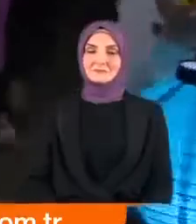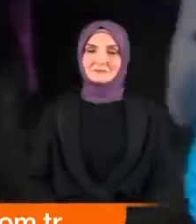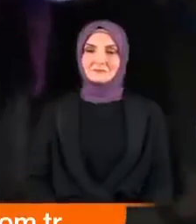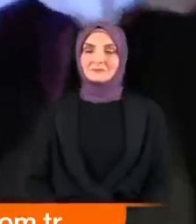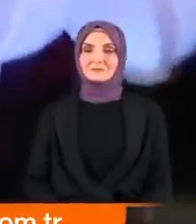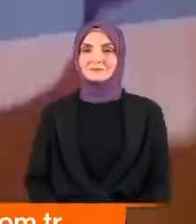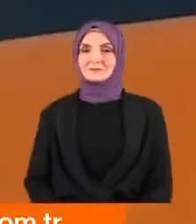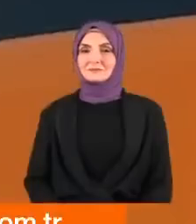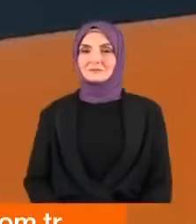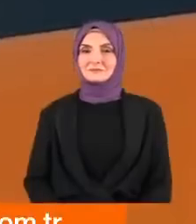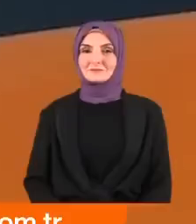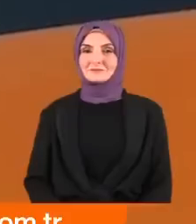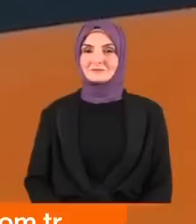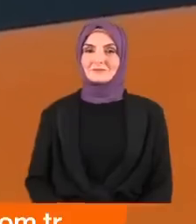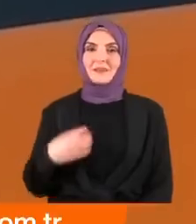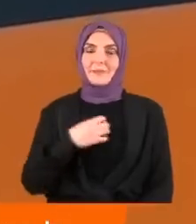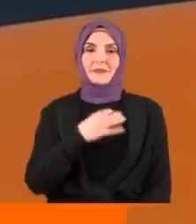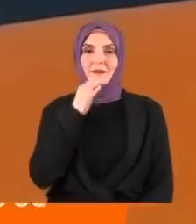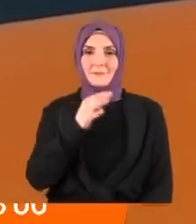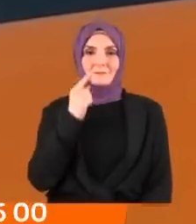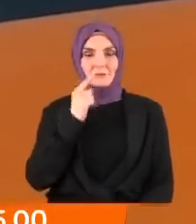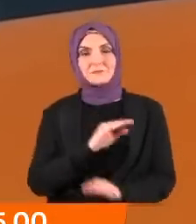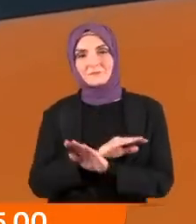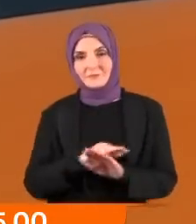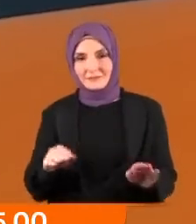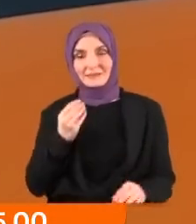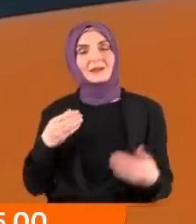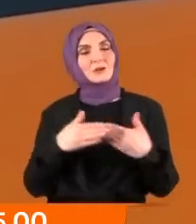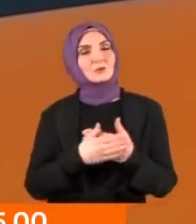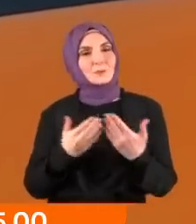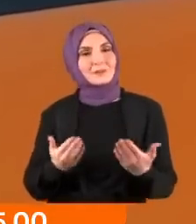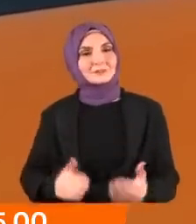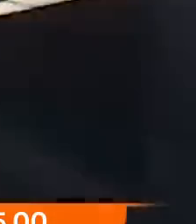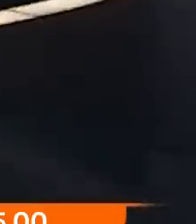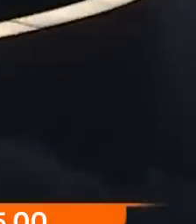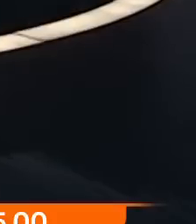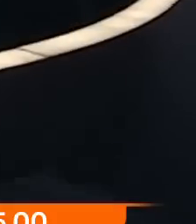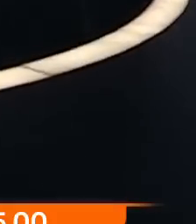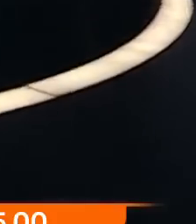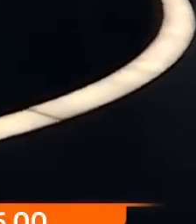Hey! Ana haber bültenimizi noktalıyoruz. İyi akşamlar.